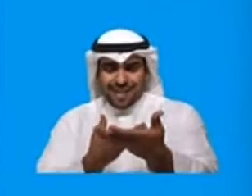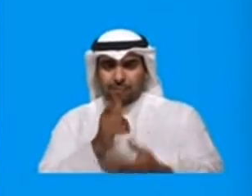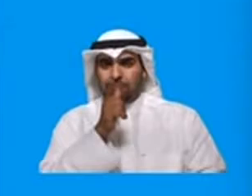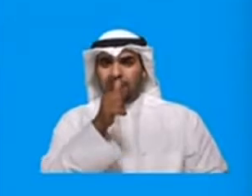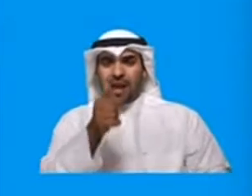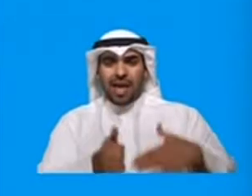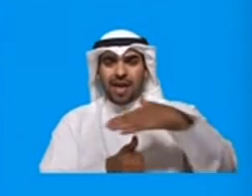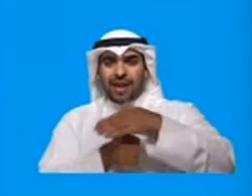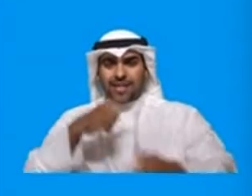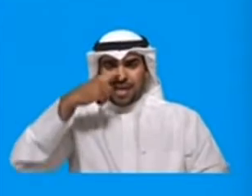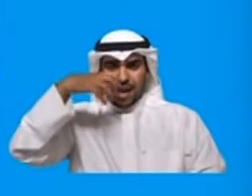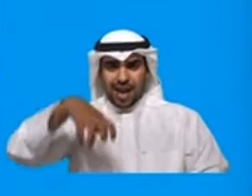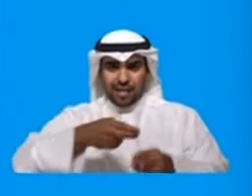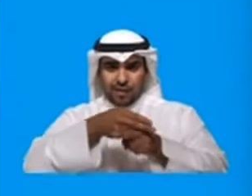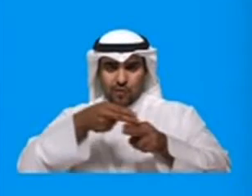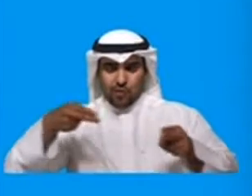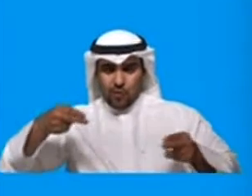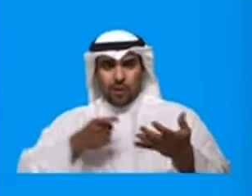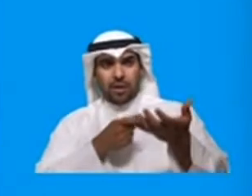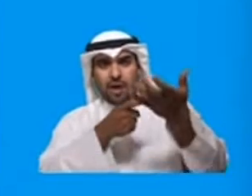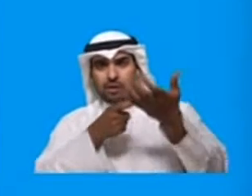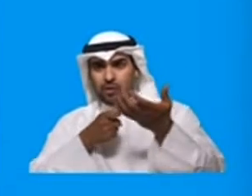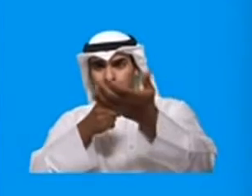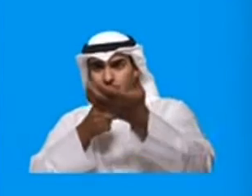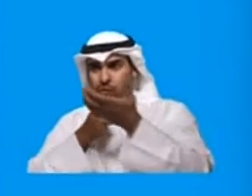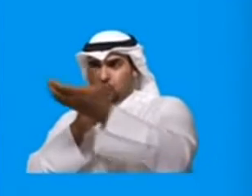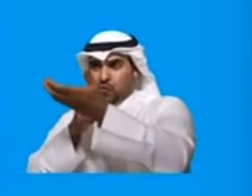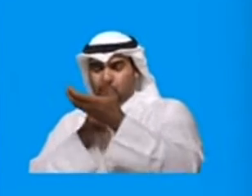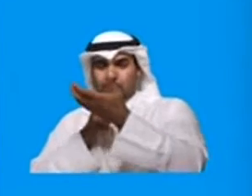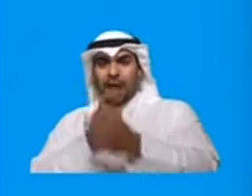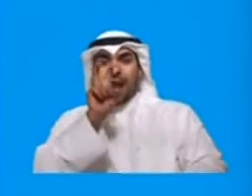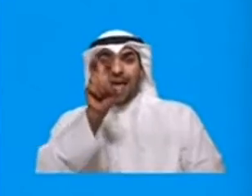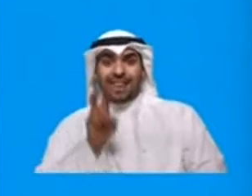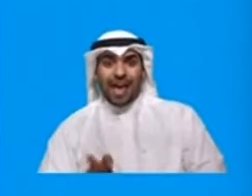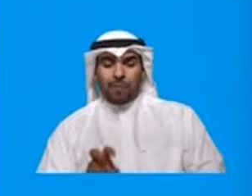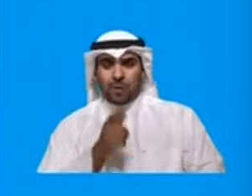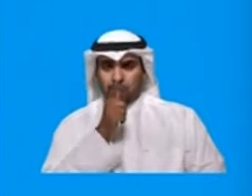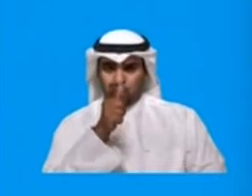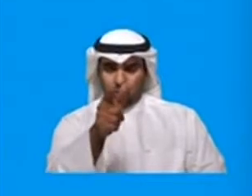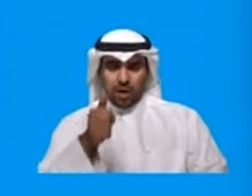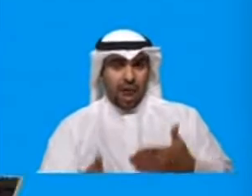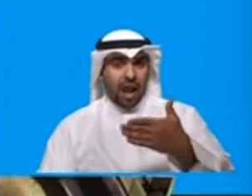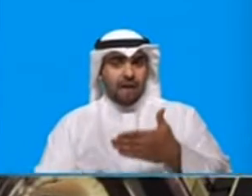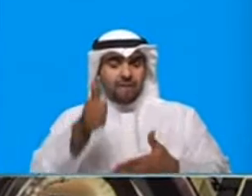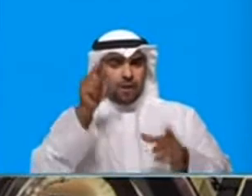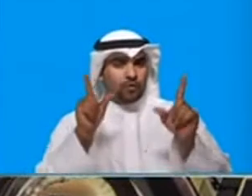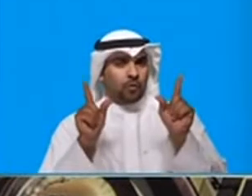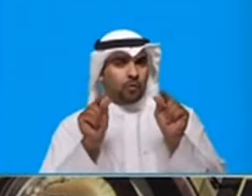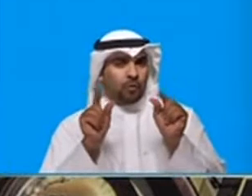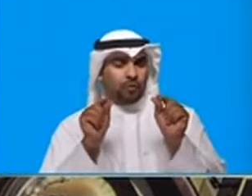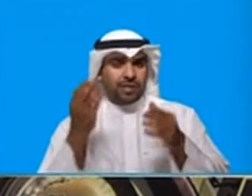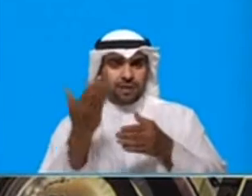رئيس النادي الكويتي للرماية دعيج العتيبي في تصريحات له إن ما يميز هذا الفوز إنه جاء